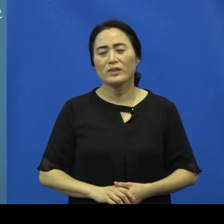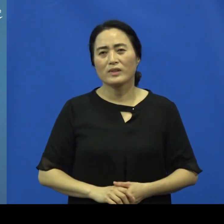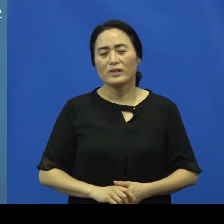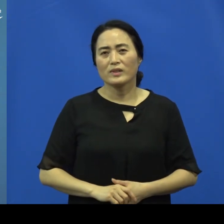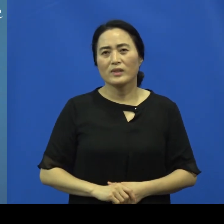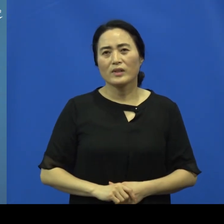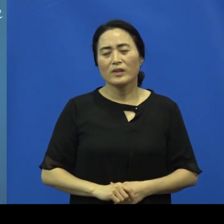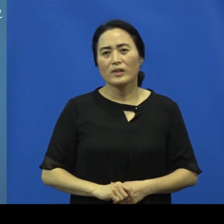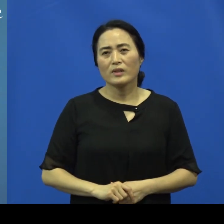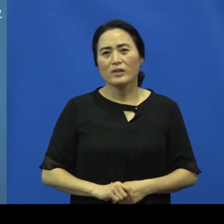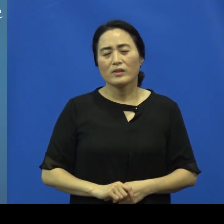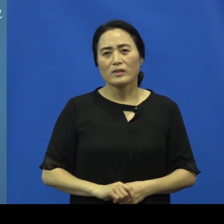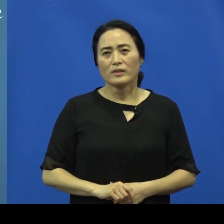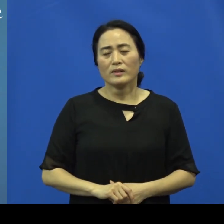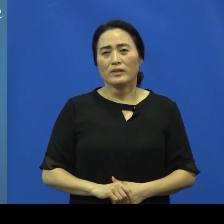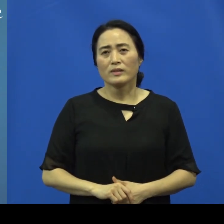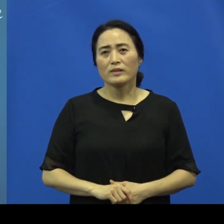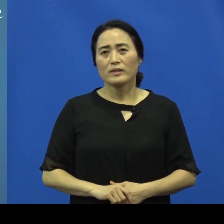다가가고 있는 거죠.